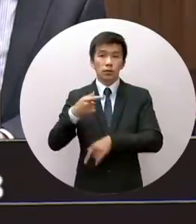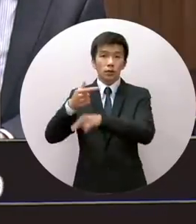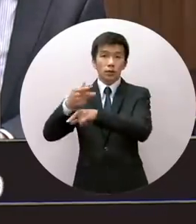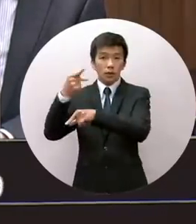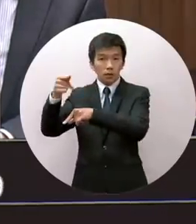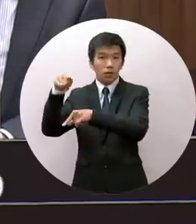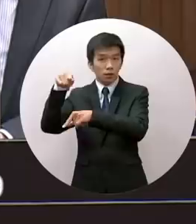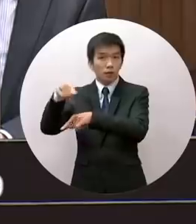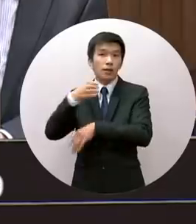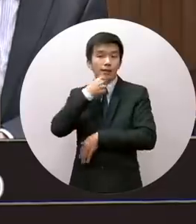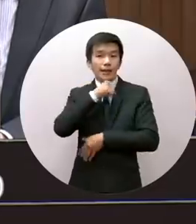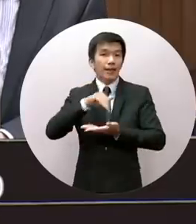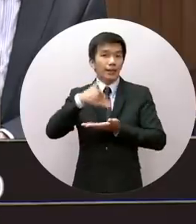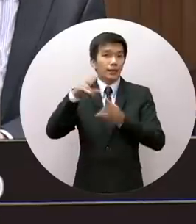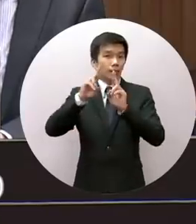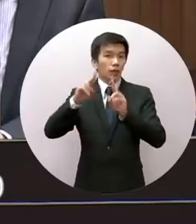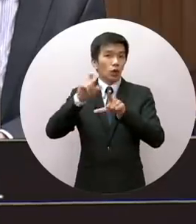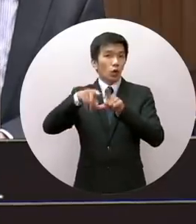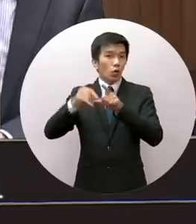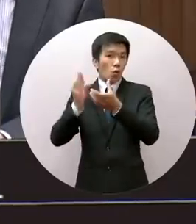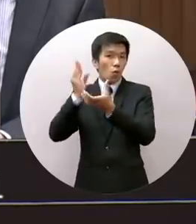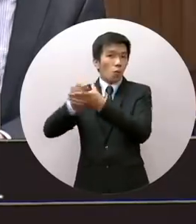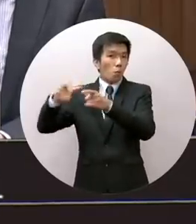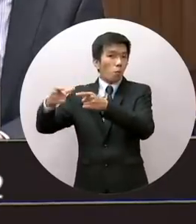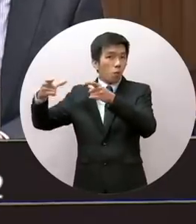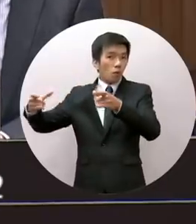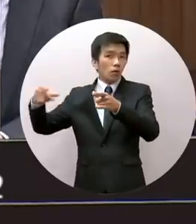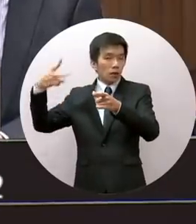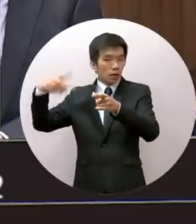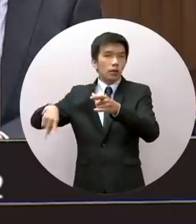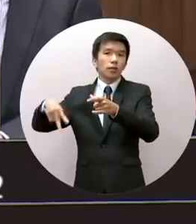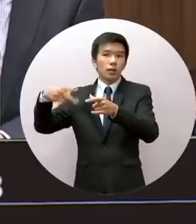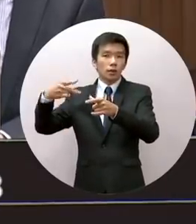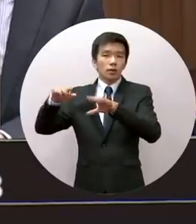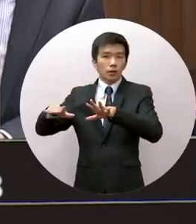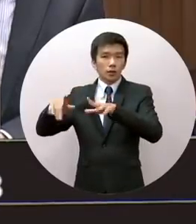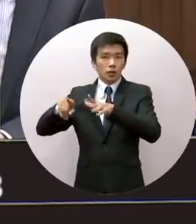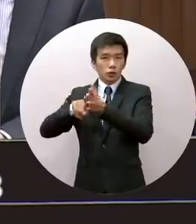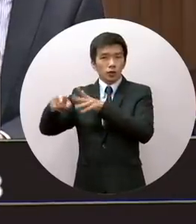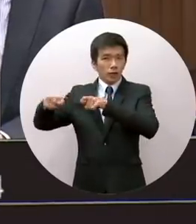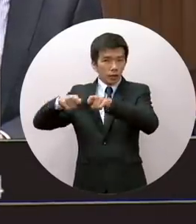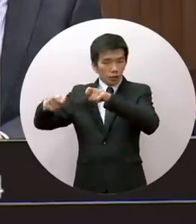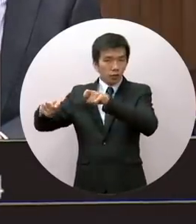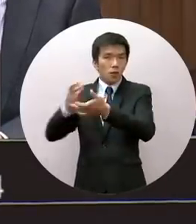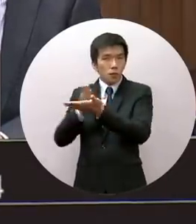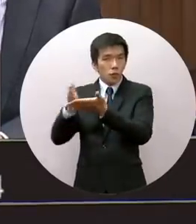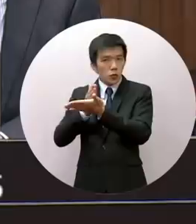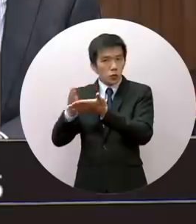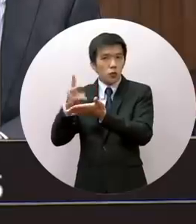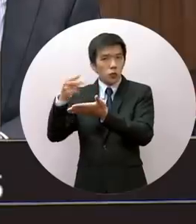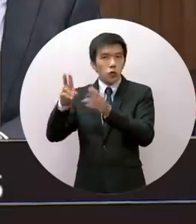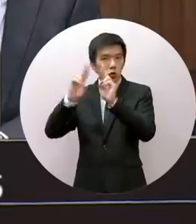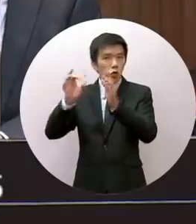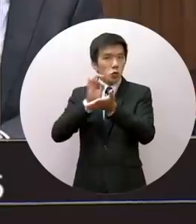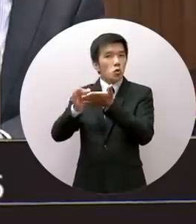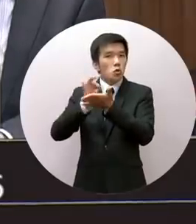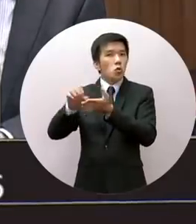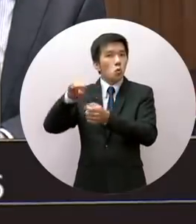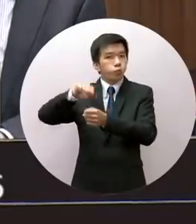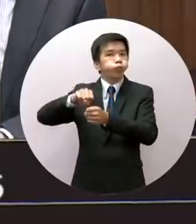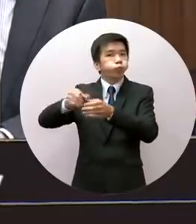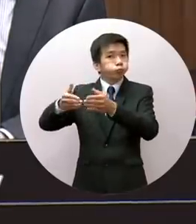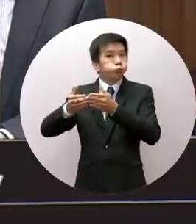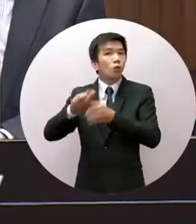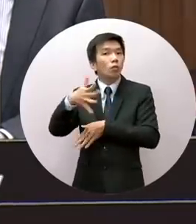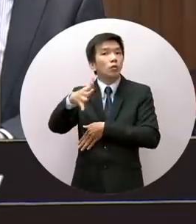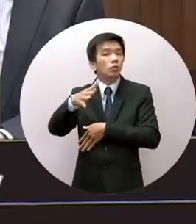充。专案办环评，然后增加电的容量，为了什么？就是台积